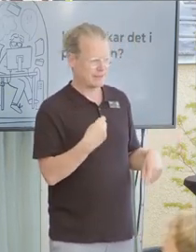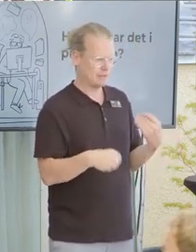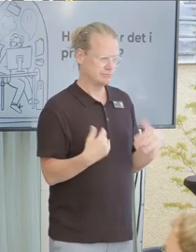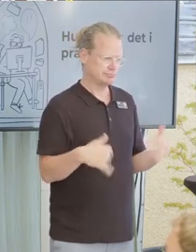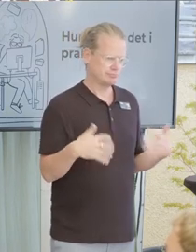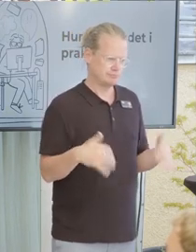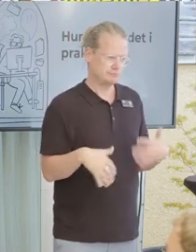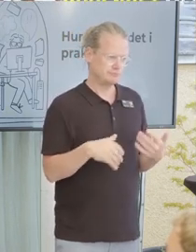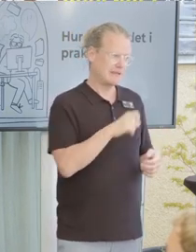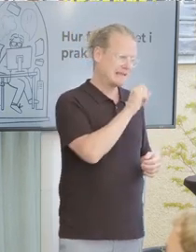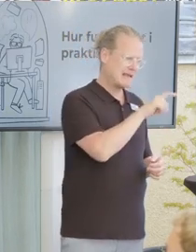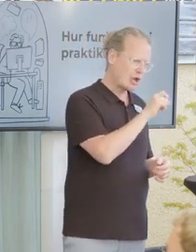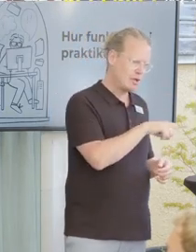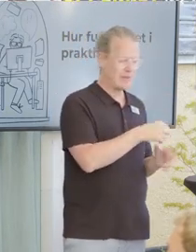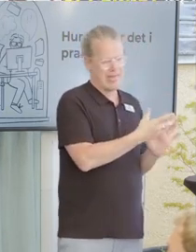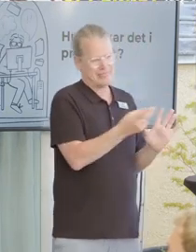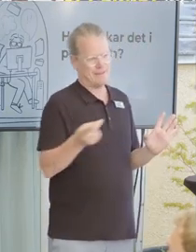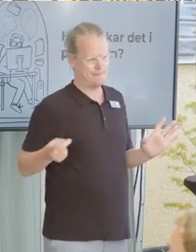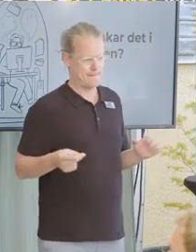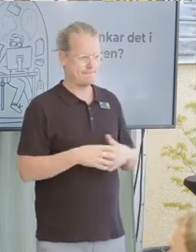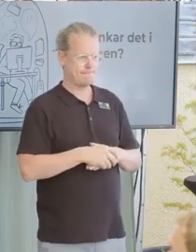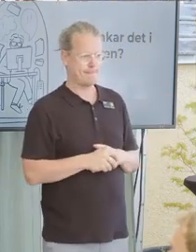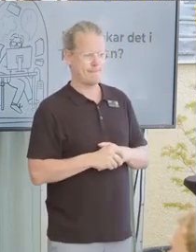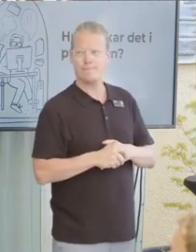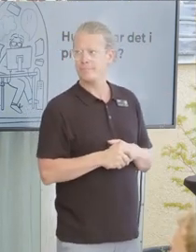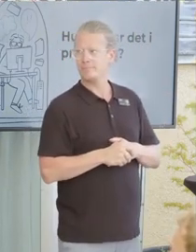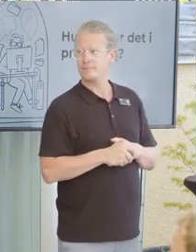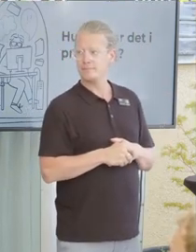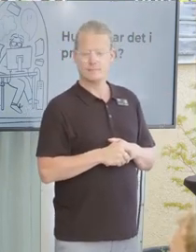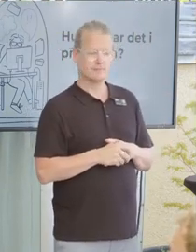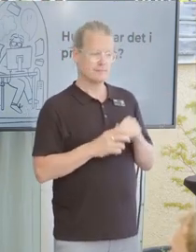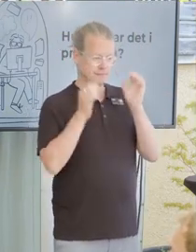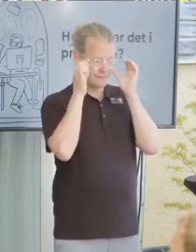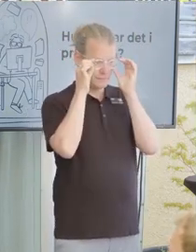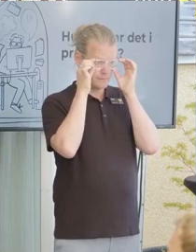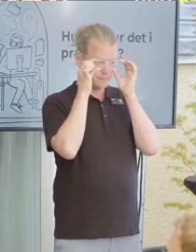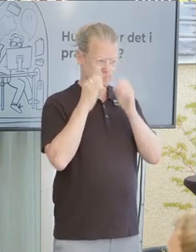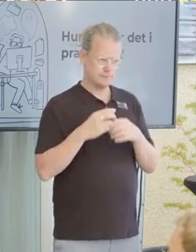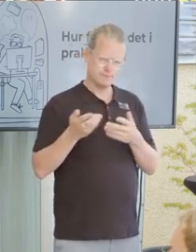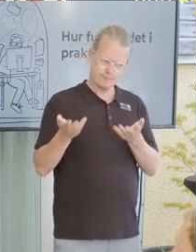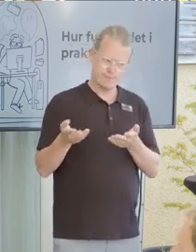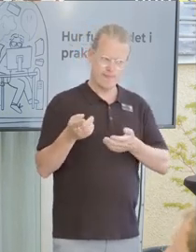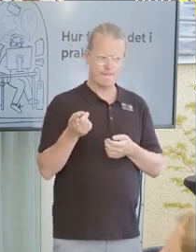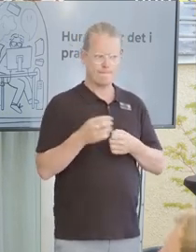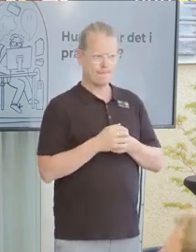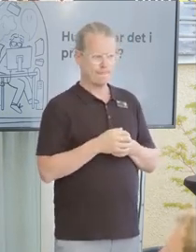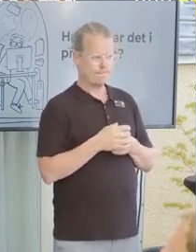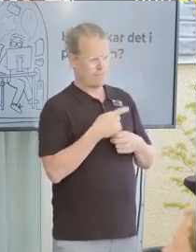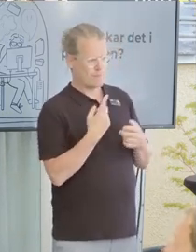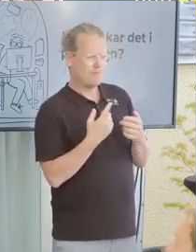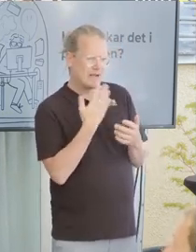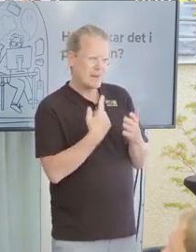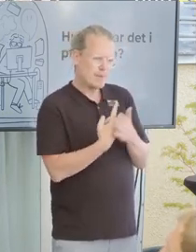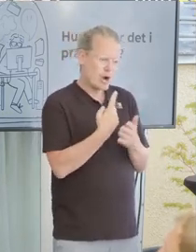digitalt, för forskare som Fredrik. Och du är här för att berätta om hur ni inom de möjligheterna som ni har